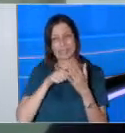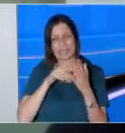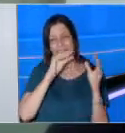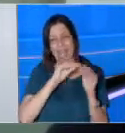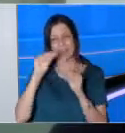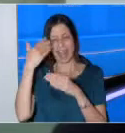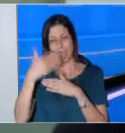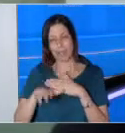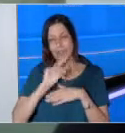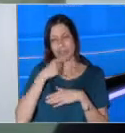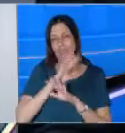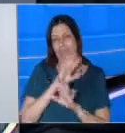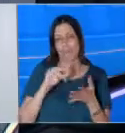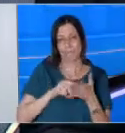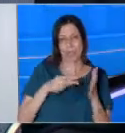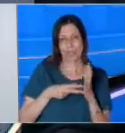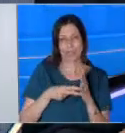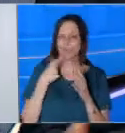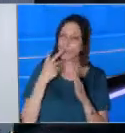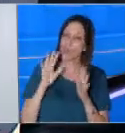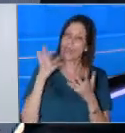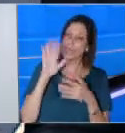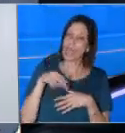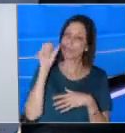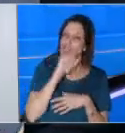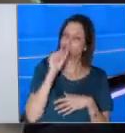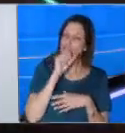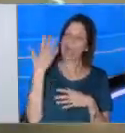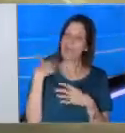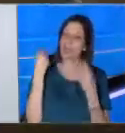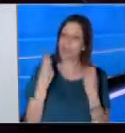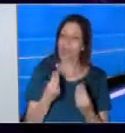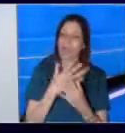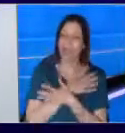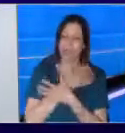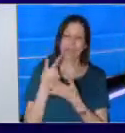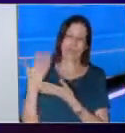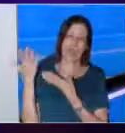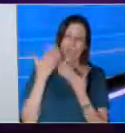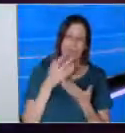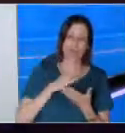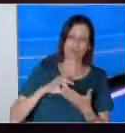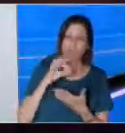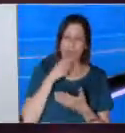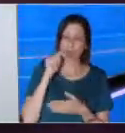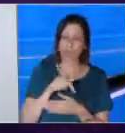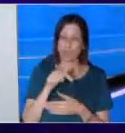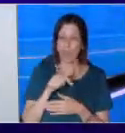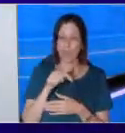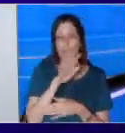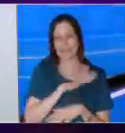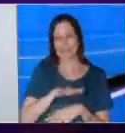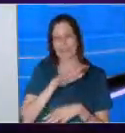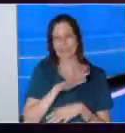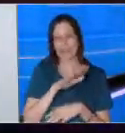פוליטיקה באירוויזיון. כן. טוב, אולי גם השיר היה מאוד טוב, ואולי גם אהבו את האירוח שלנו כאן, אתה יודע, המזרח תיכוני. בואי נגיד לך משהו. בשנת 2019.